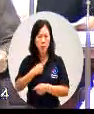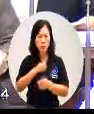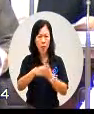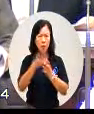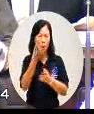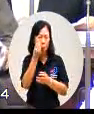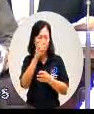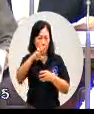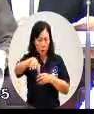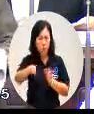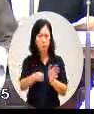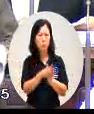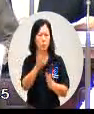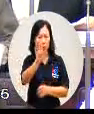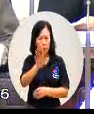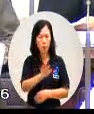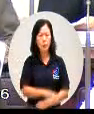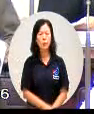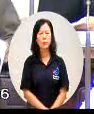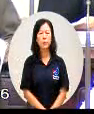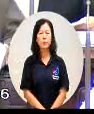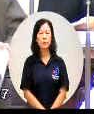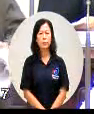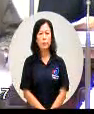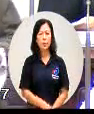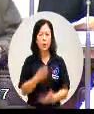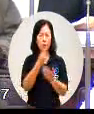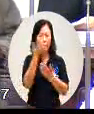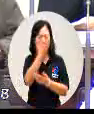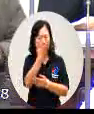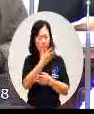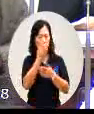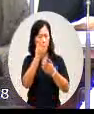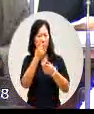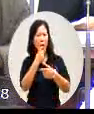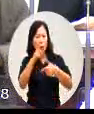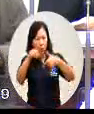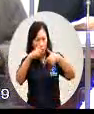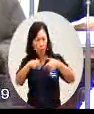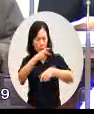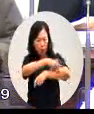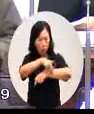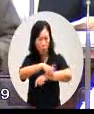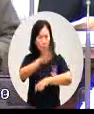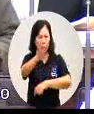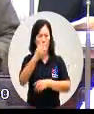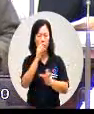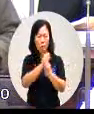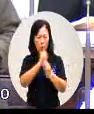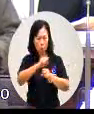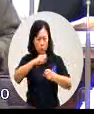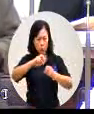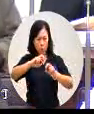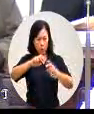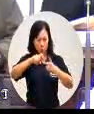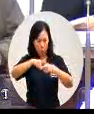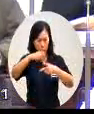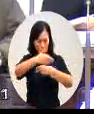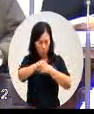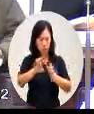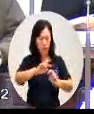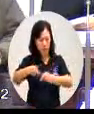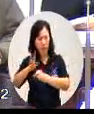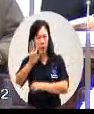局已经有一些美丽化的规划，它也有工程的改善。那我